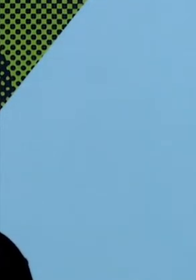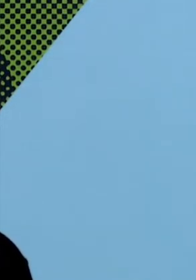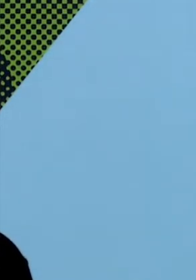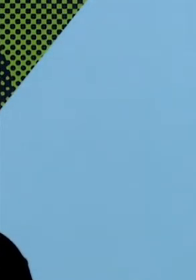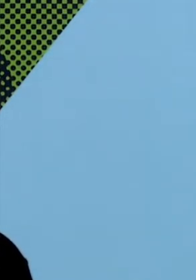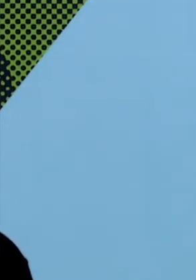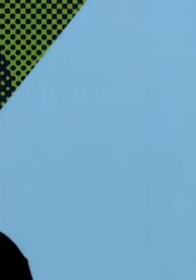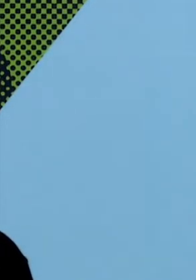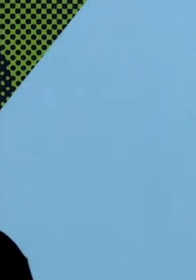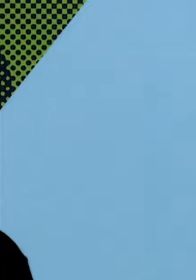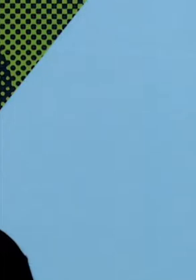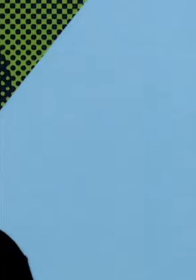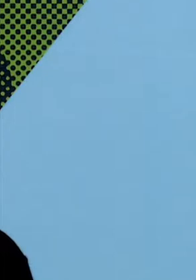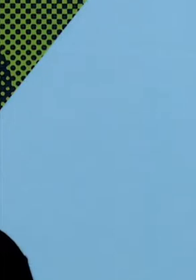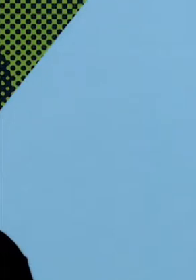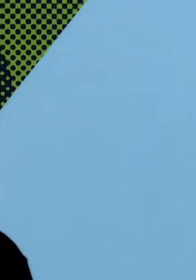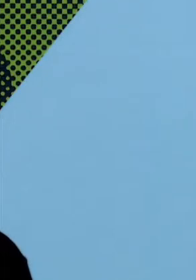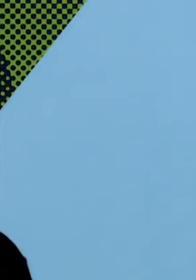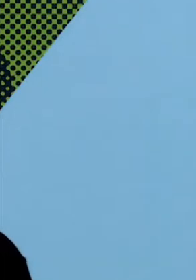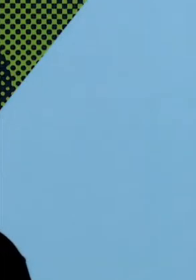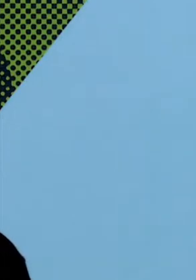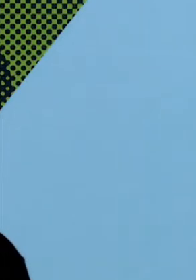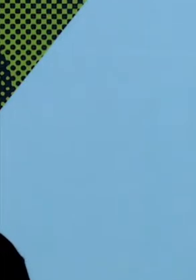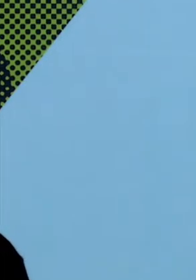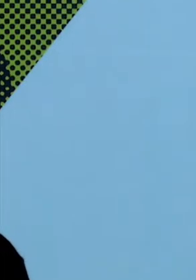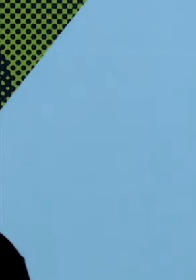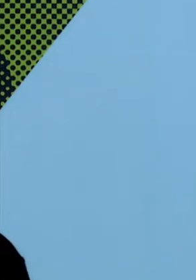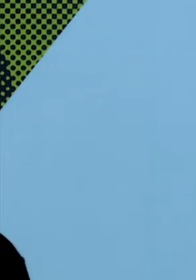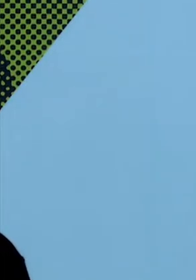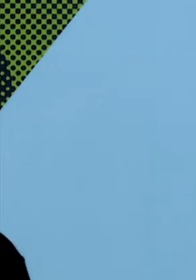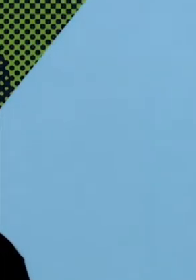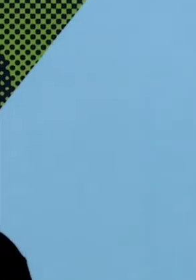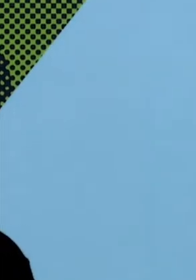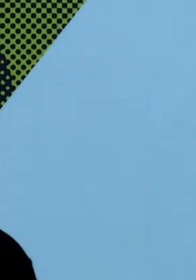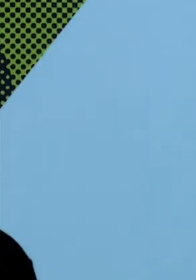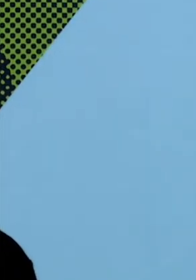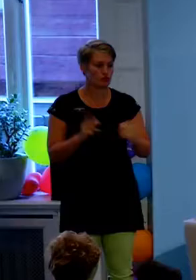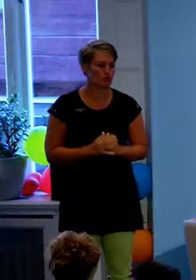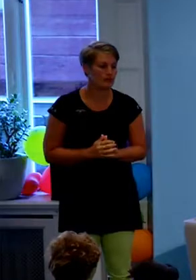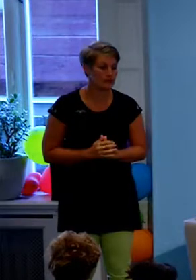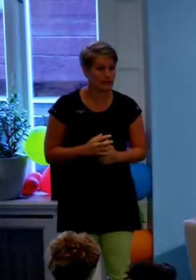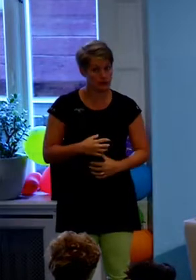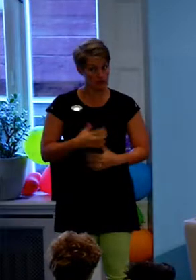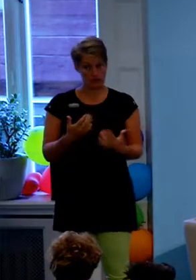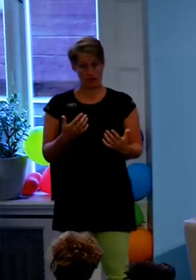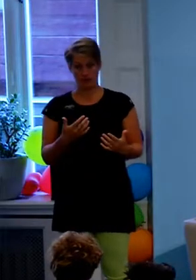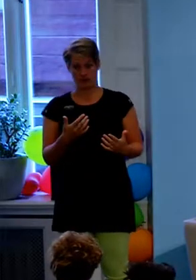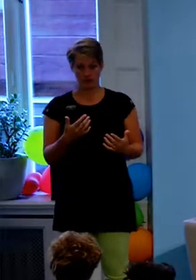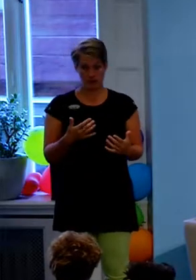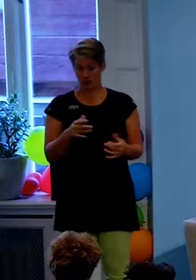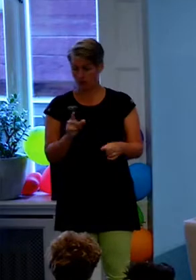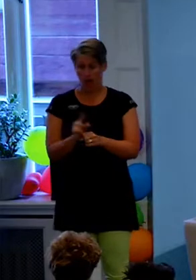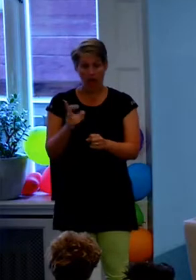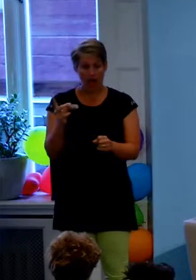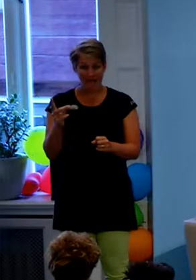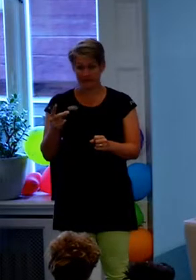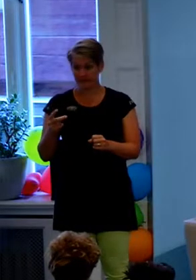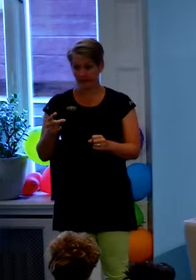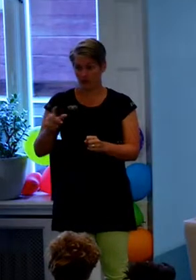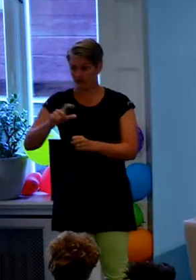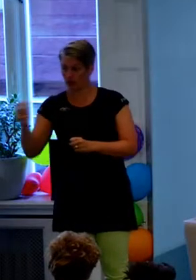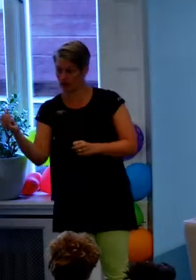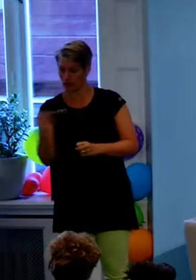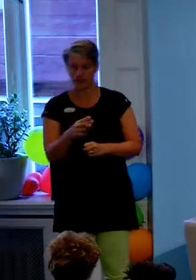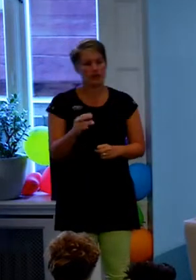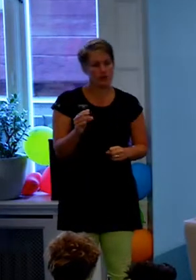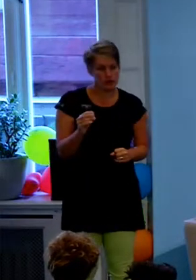sätt att möta kund till exempel. Ja. Och då behöver vi också ställa om. Men är det lite chockartat? Sådär, att det kommer in helt andra modeller. Ska jag vara